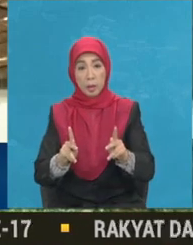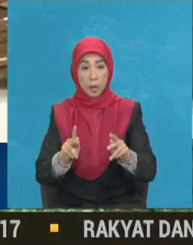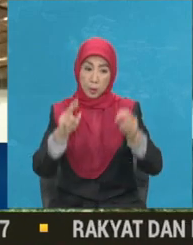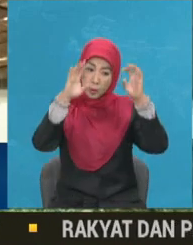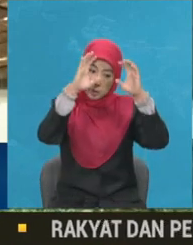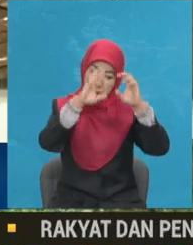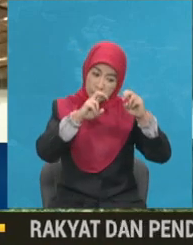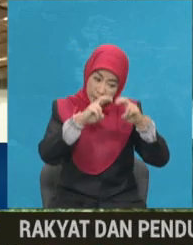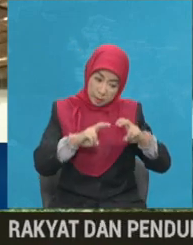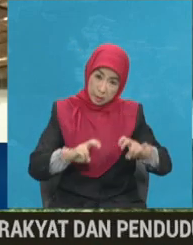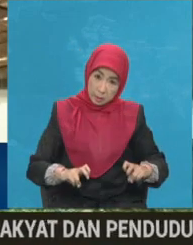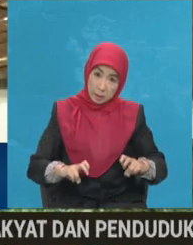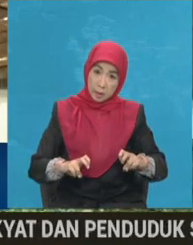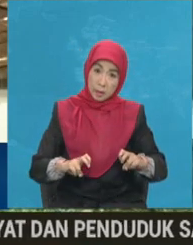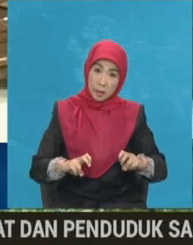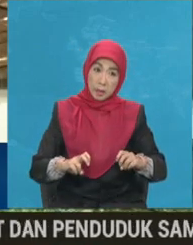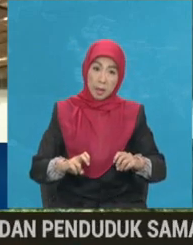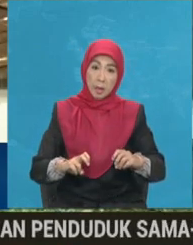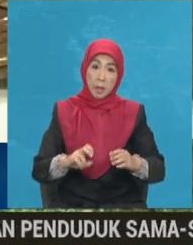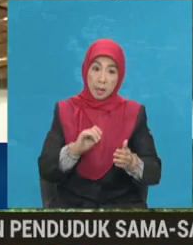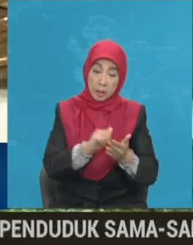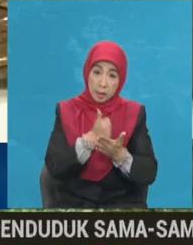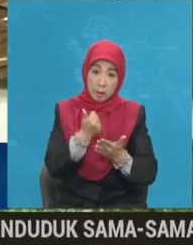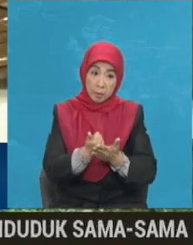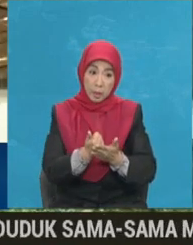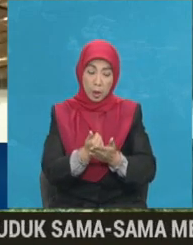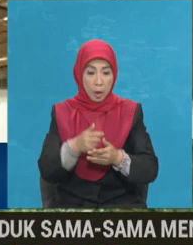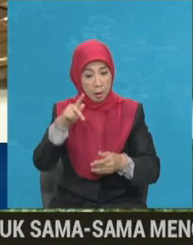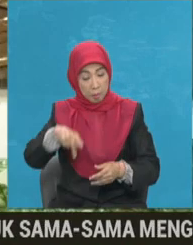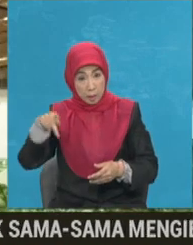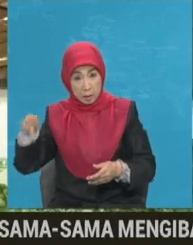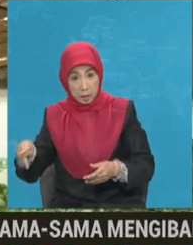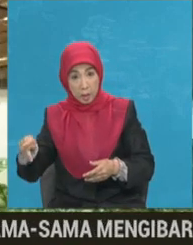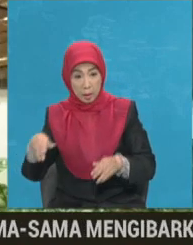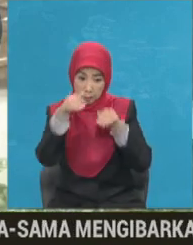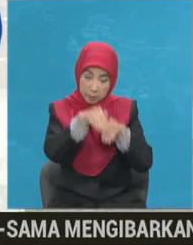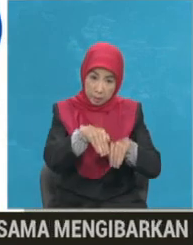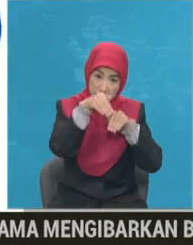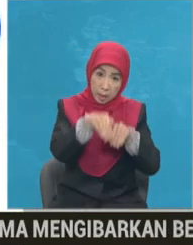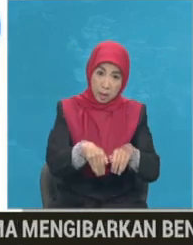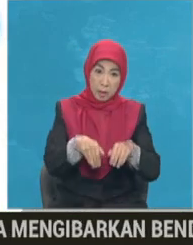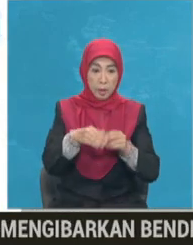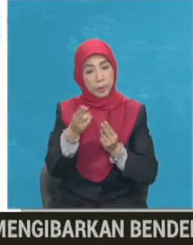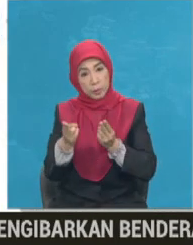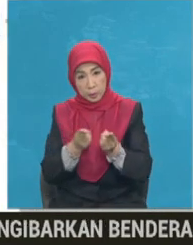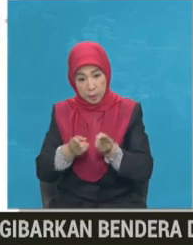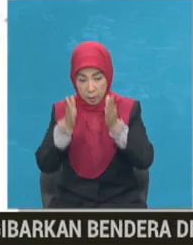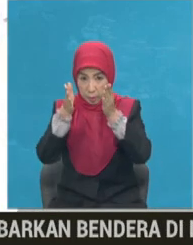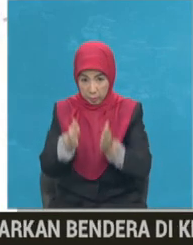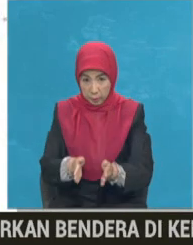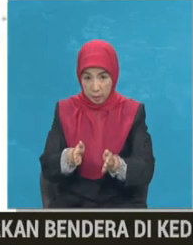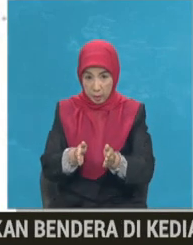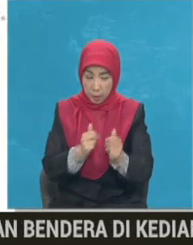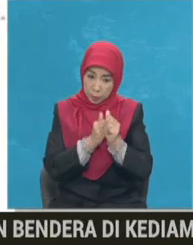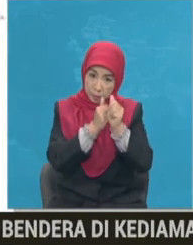penyelidik yang hadir nasional para penyelidik akademik para pelajar Afla dangdan pengusaha untuk